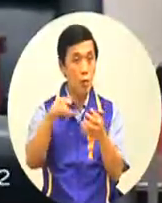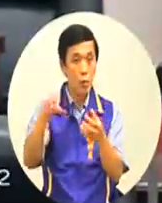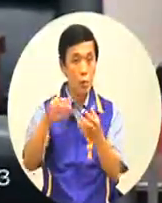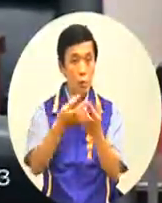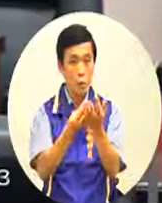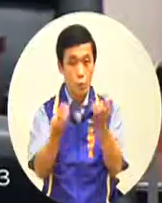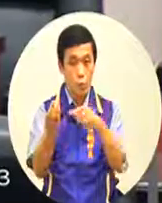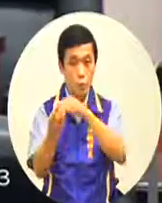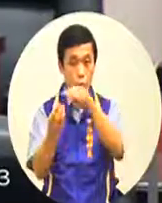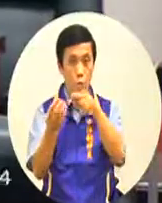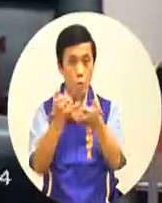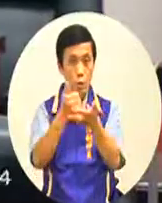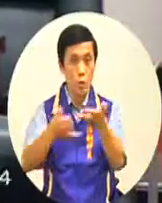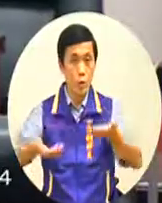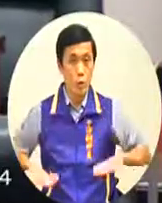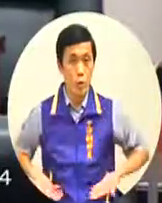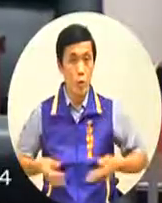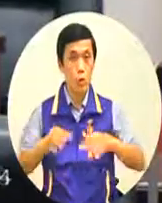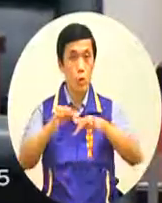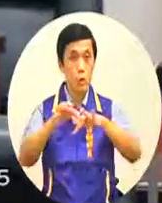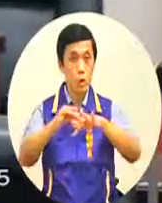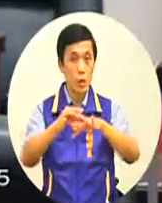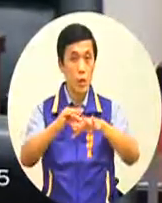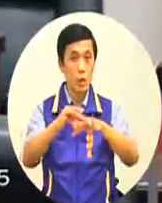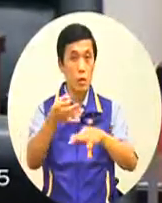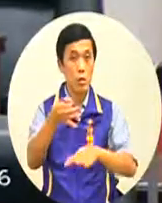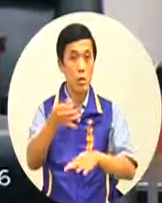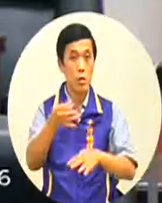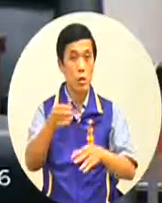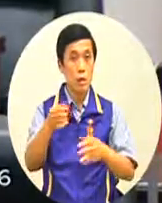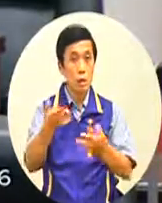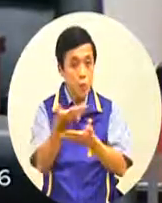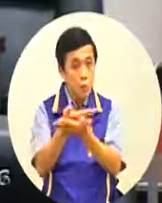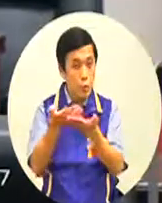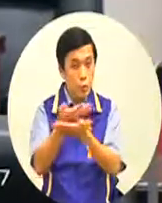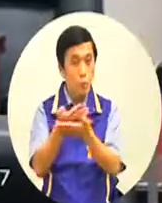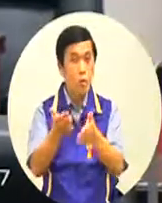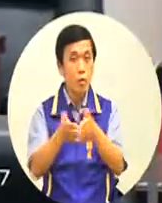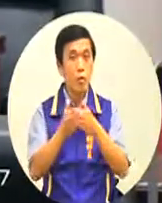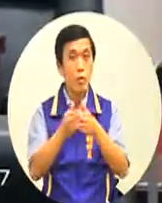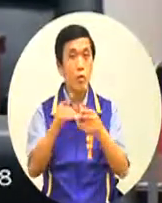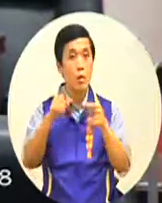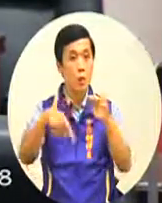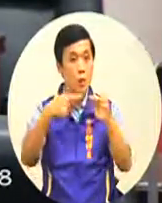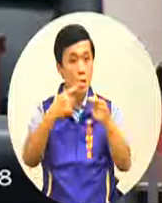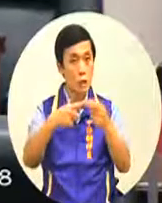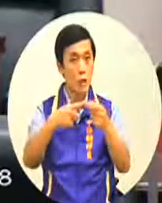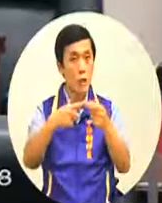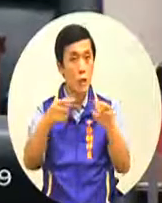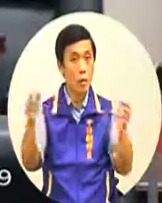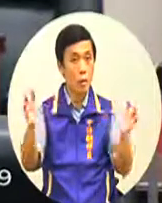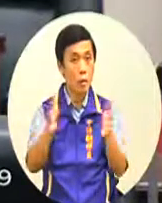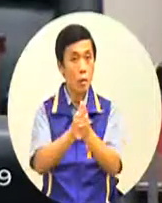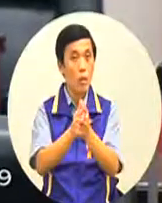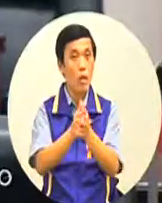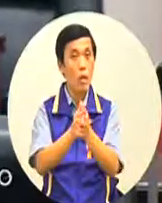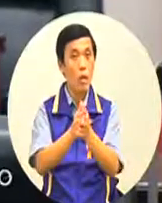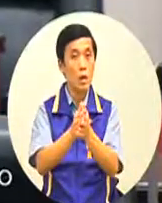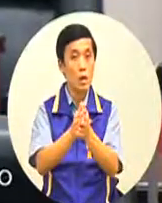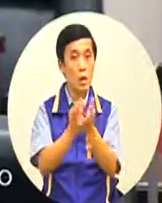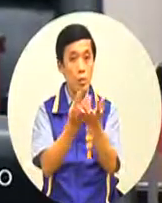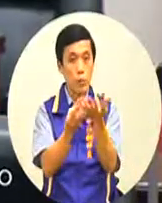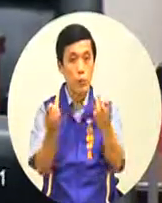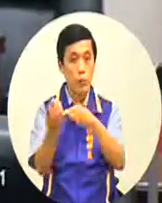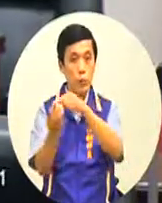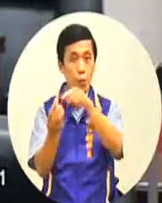退休金，结果爱协调嘛，哦，我一年拢总爱拨偌济